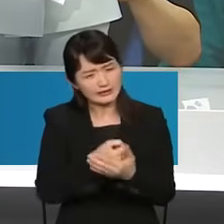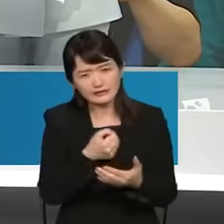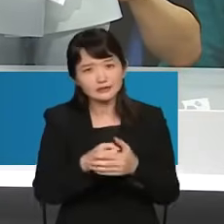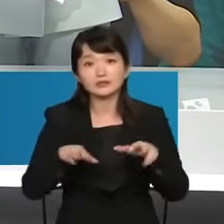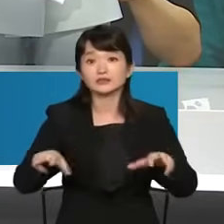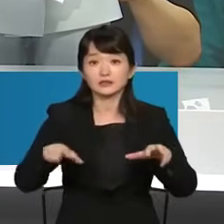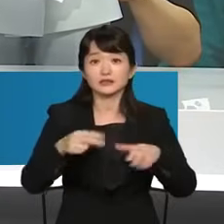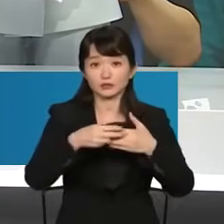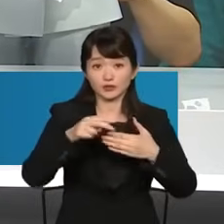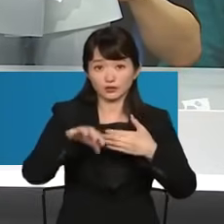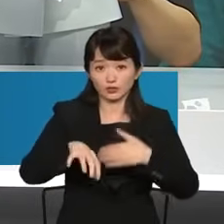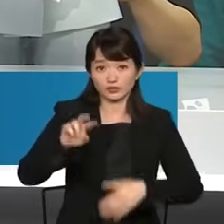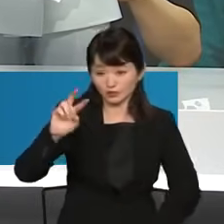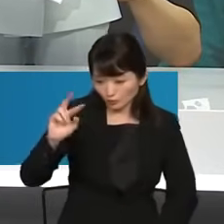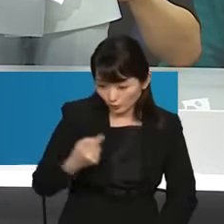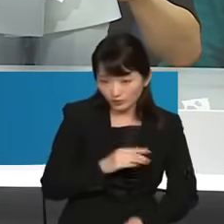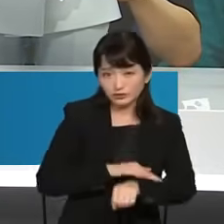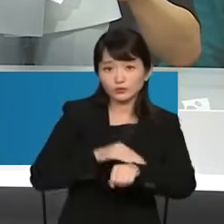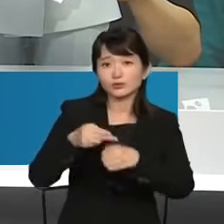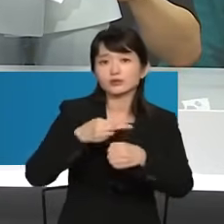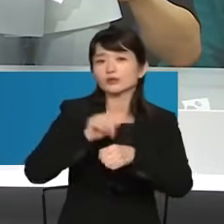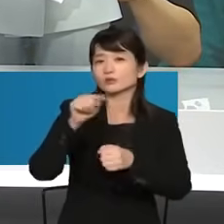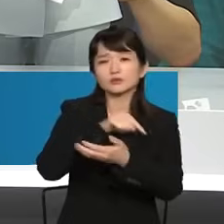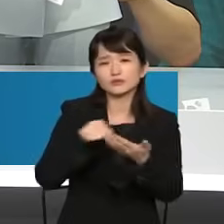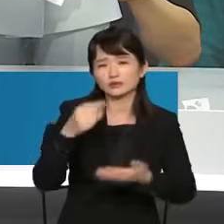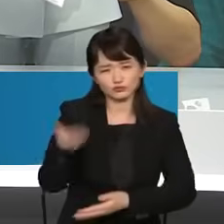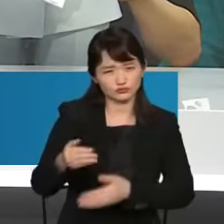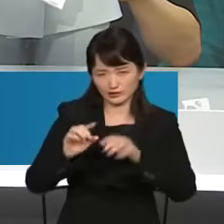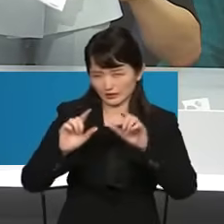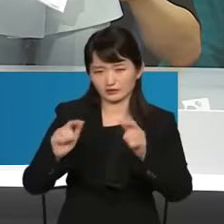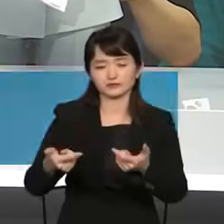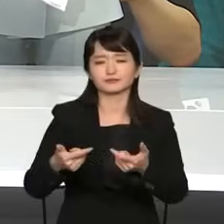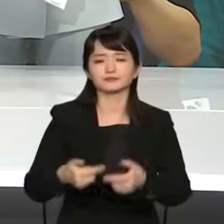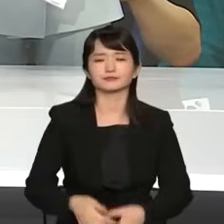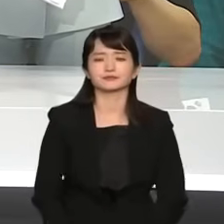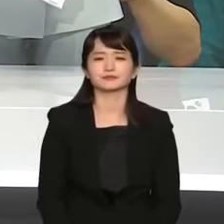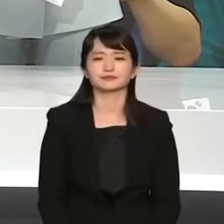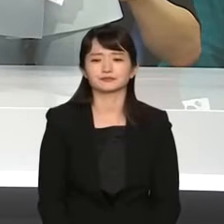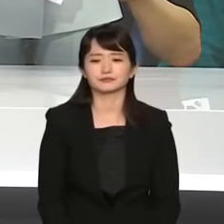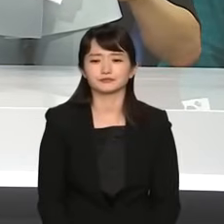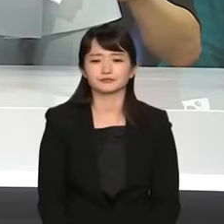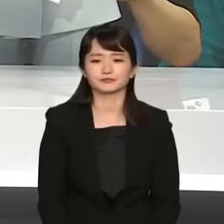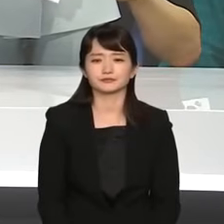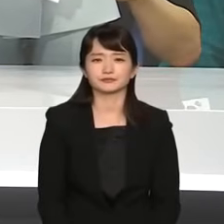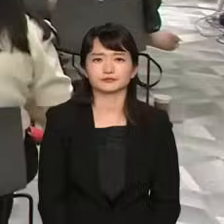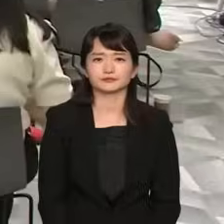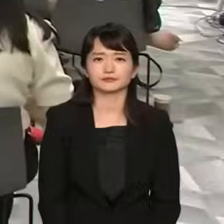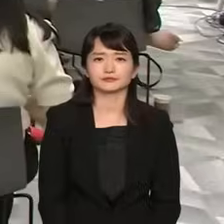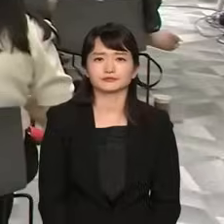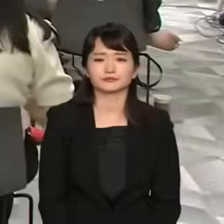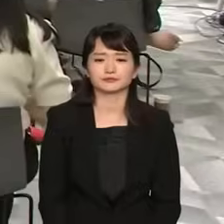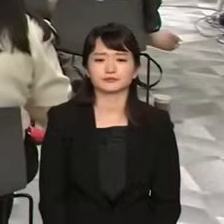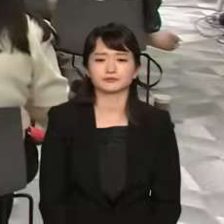지금이라도 병원에 돌아오는 전공의들에겐 어떤 불이익도 주지 않겠다고 했습니다. 정아람 기자입니다.